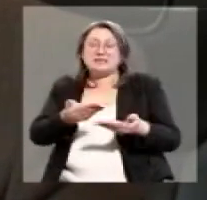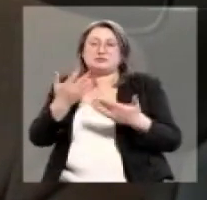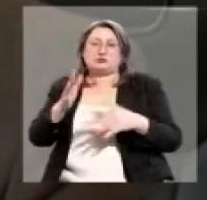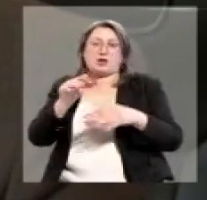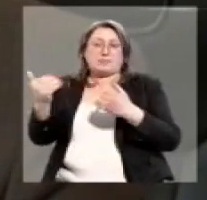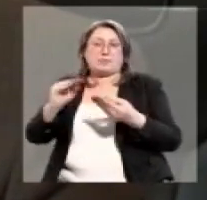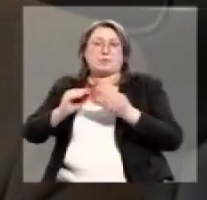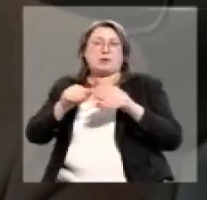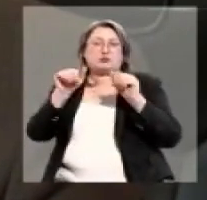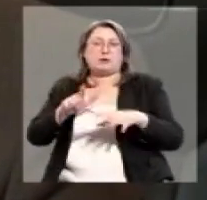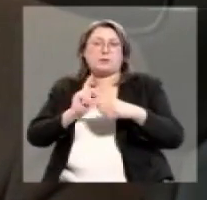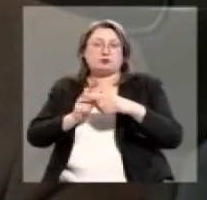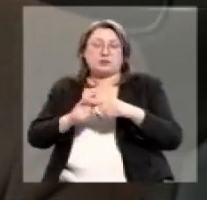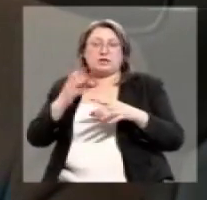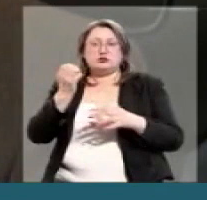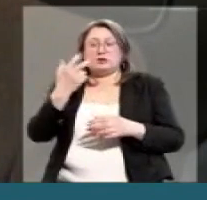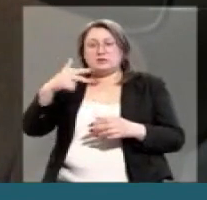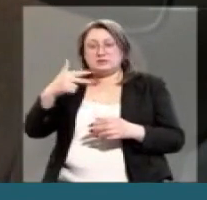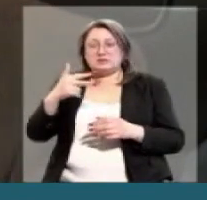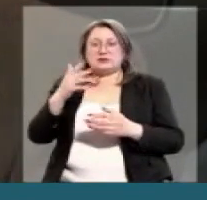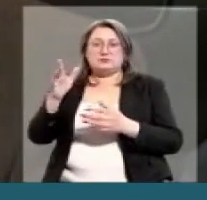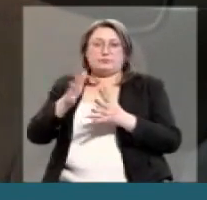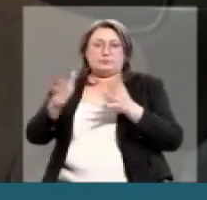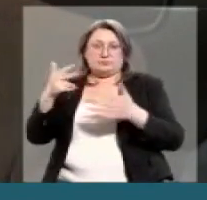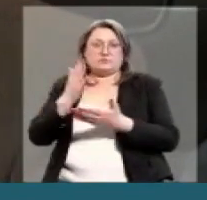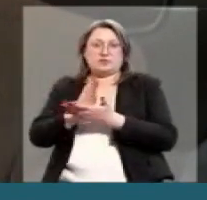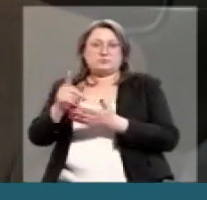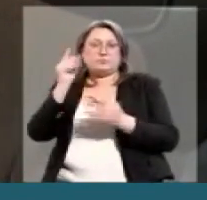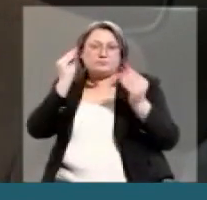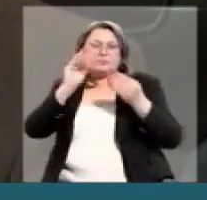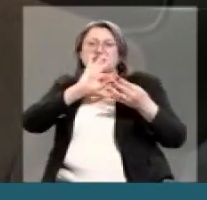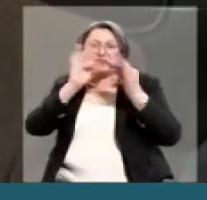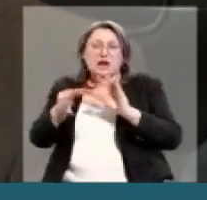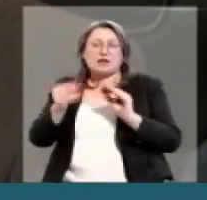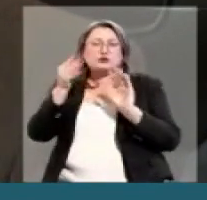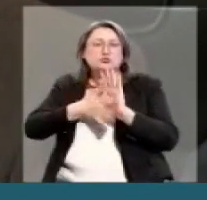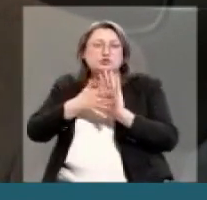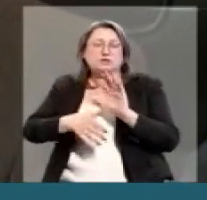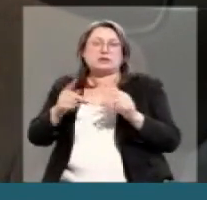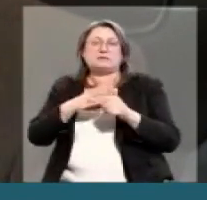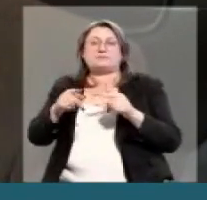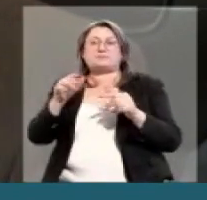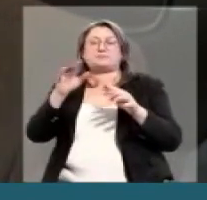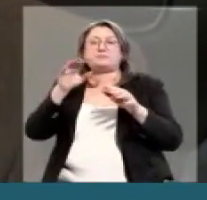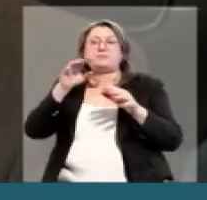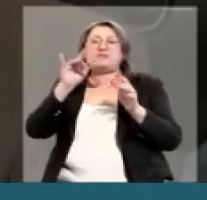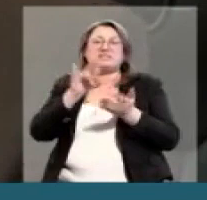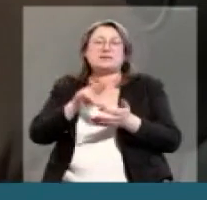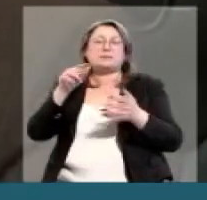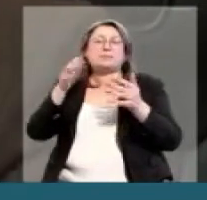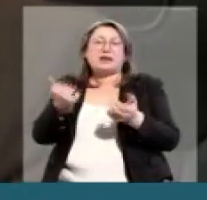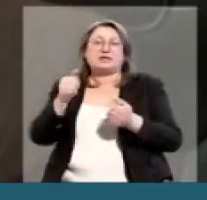положительно. Еще более 30 мы прорабатываем, так как они требуют детального изучения, либо центр принятия решения по ним находится